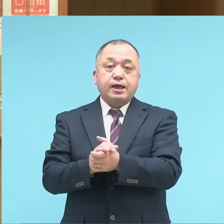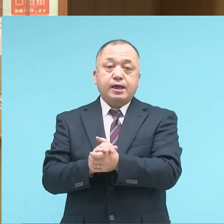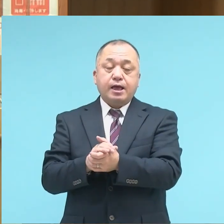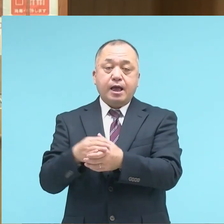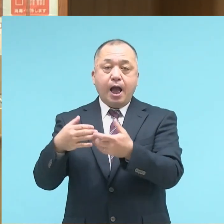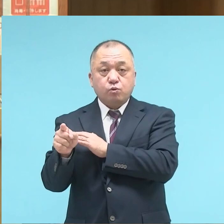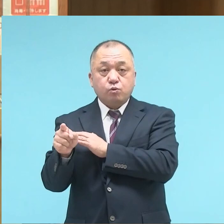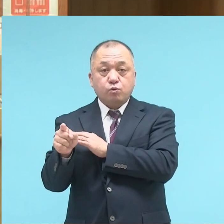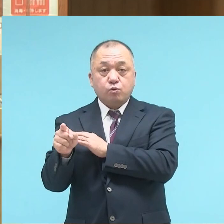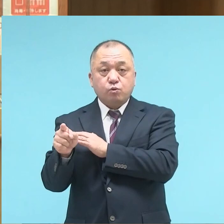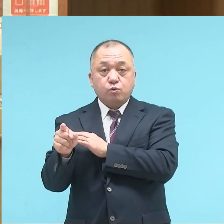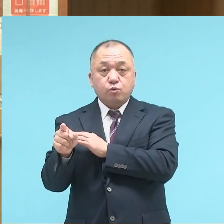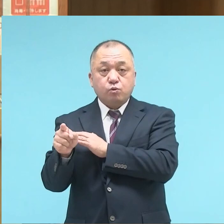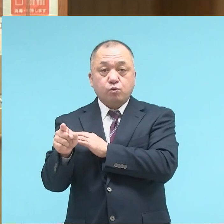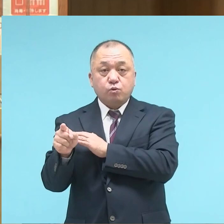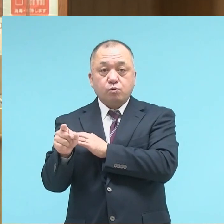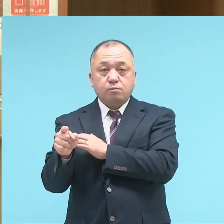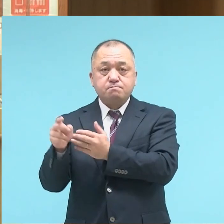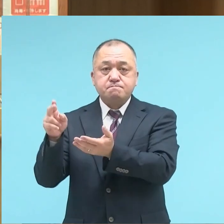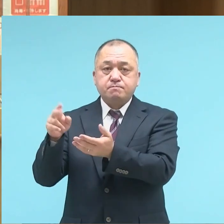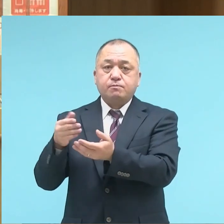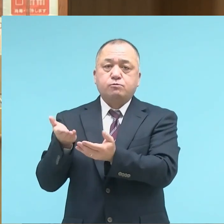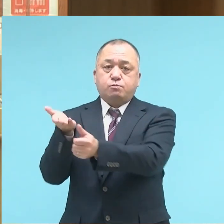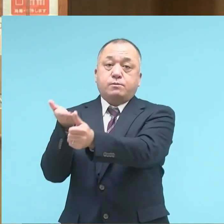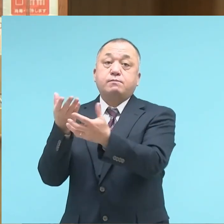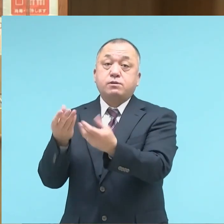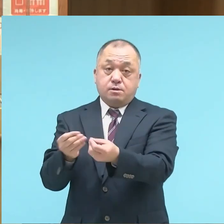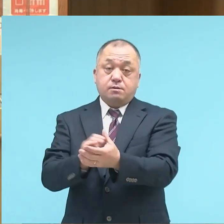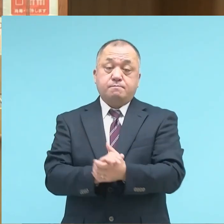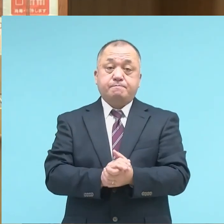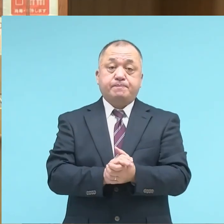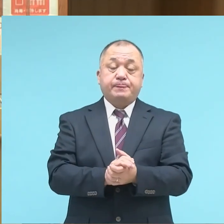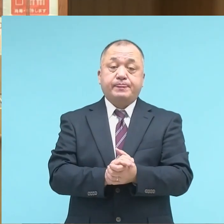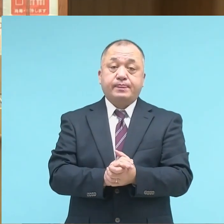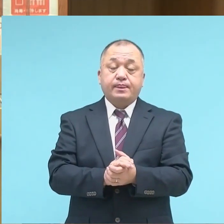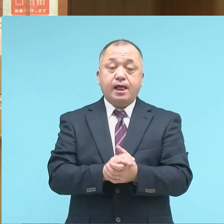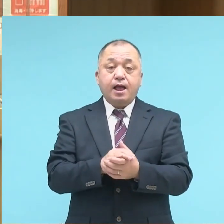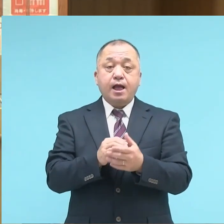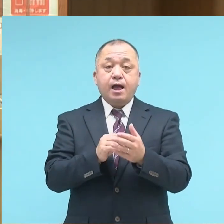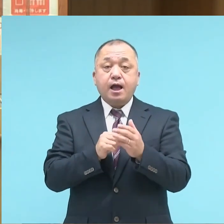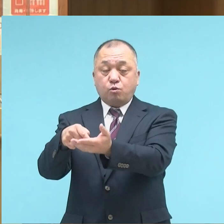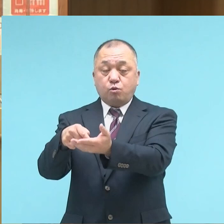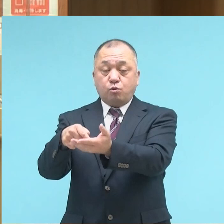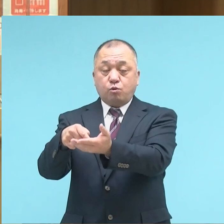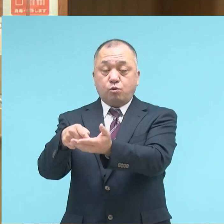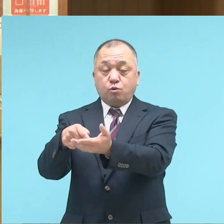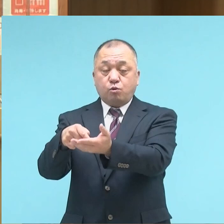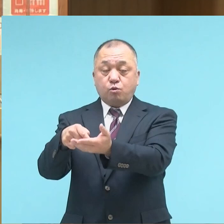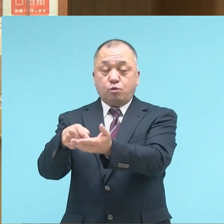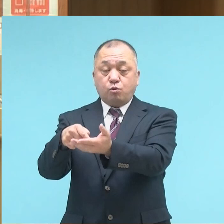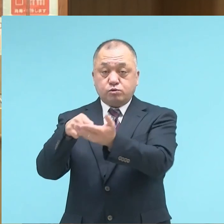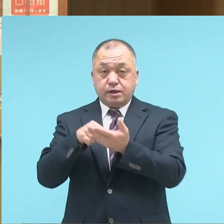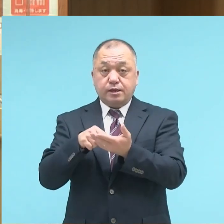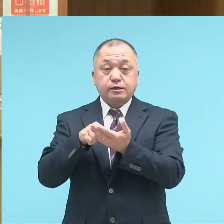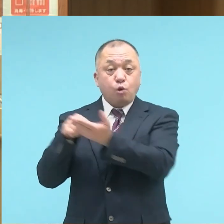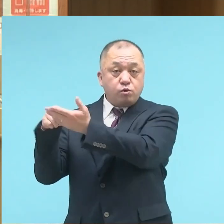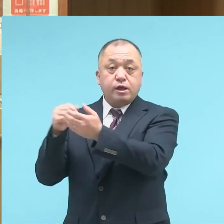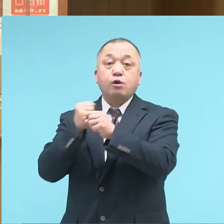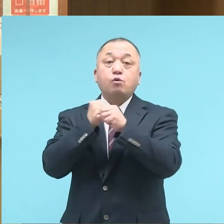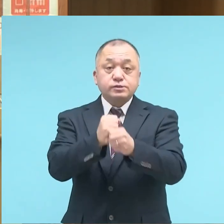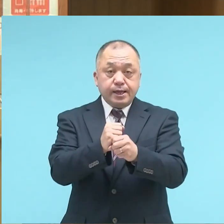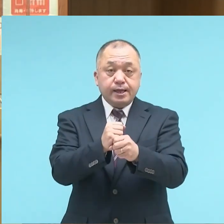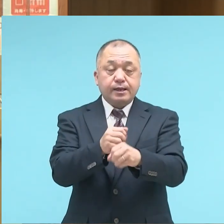で、一致をしました。それ以降ですね、直ちに派遣要請をさせていただいて、という